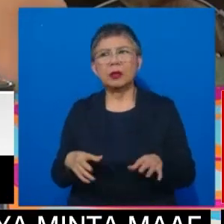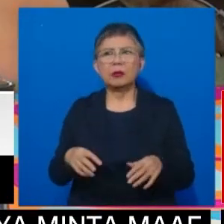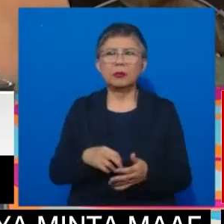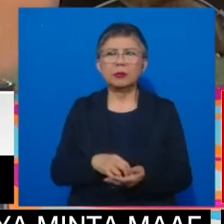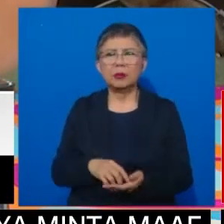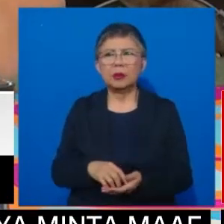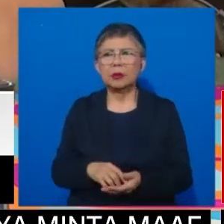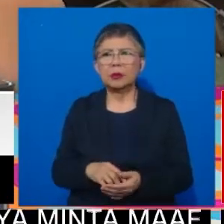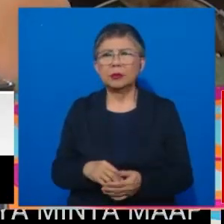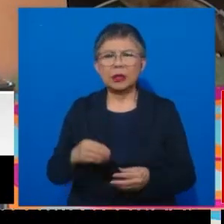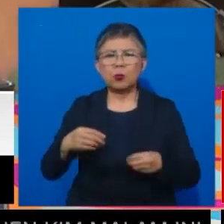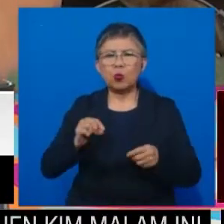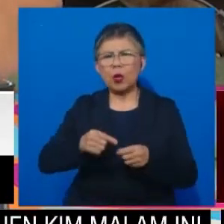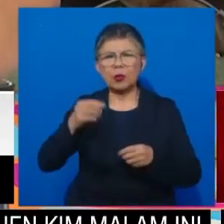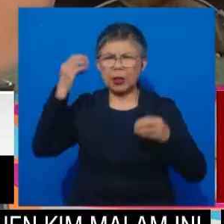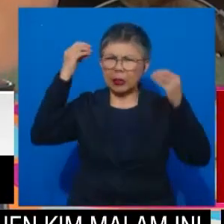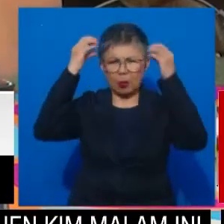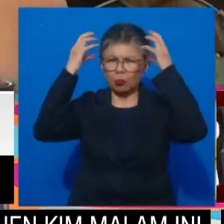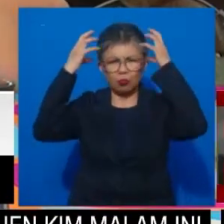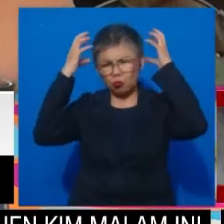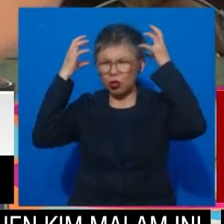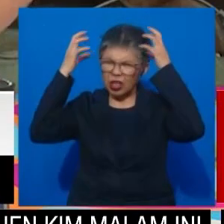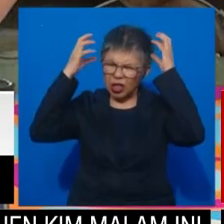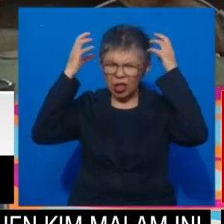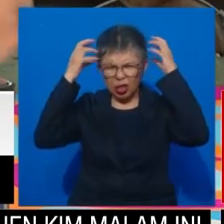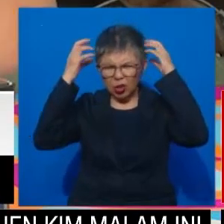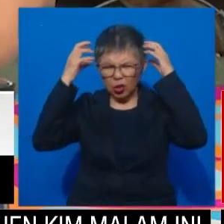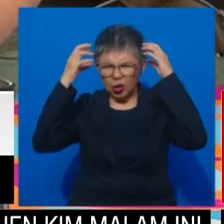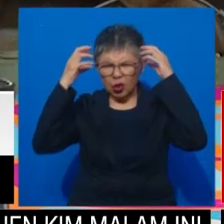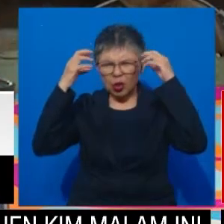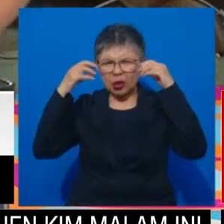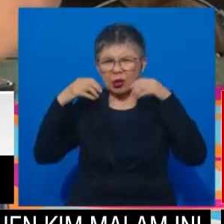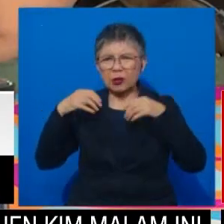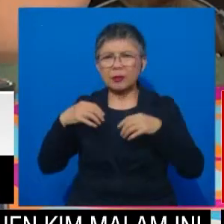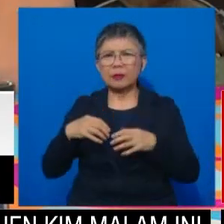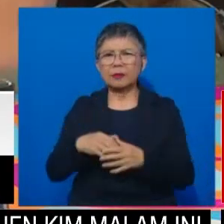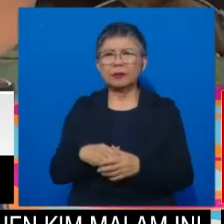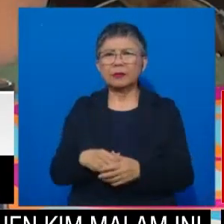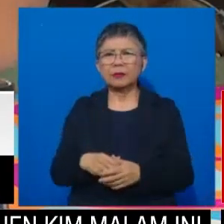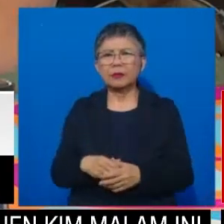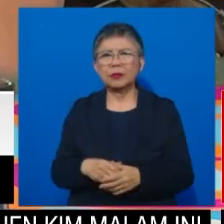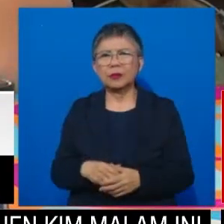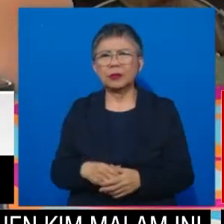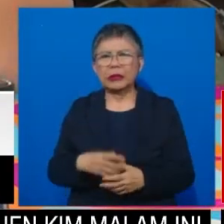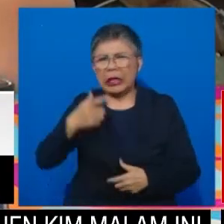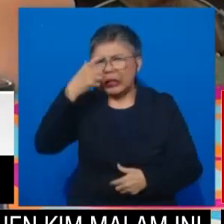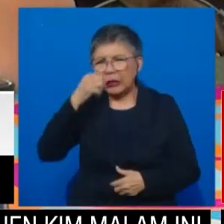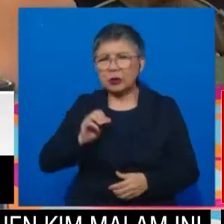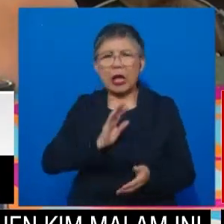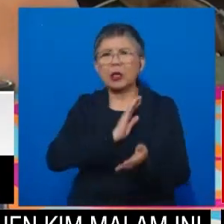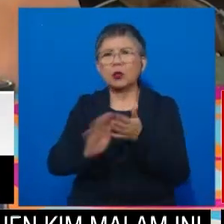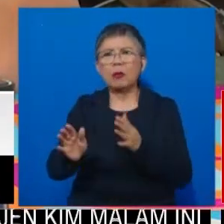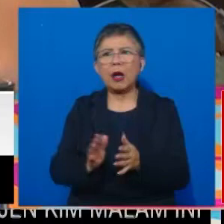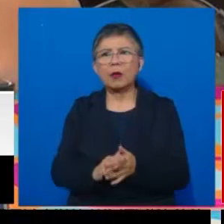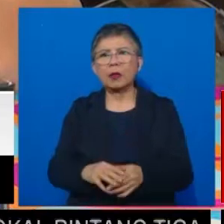puyeng, lagi tuanjir. Langsung sama abangnya dibawa ke itu, ke